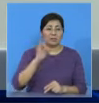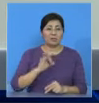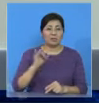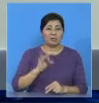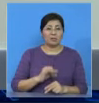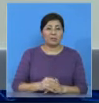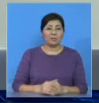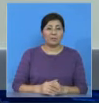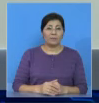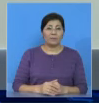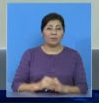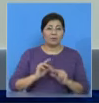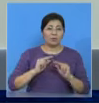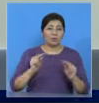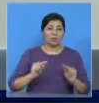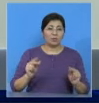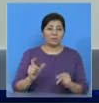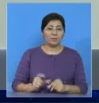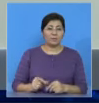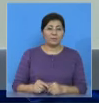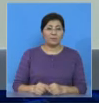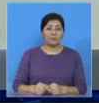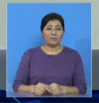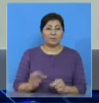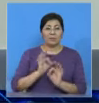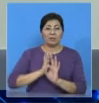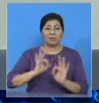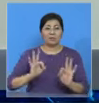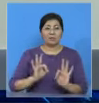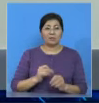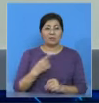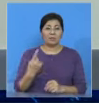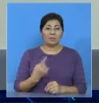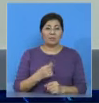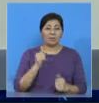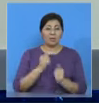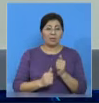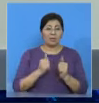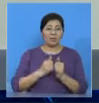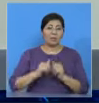қызықты ұстаз болып келеді. Сырым ағайдың ерекшеліктерінің бірі, ол әр сабаққа